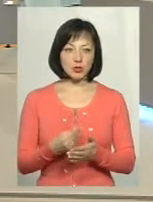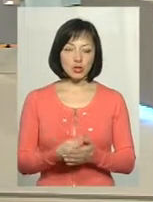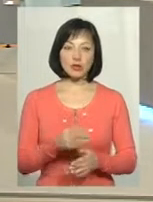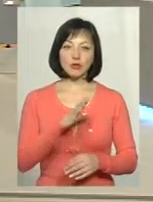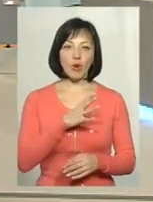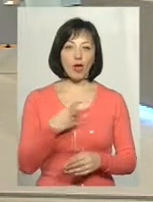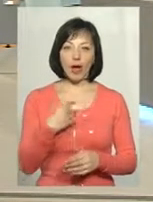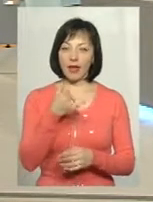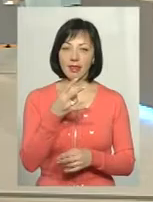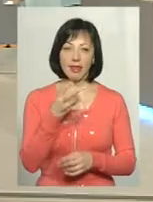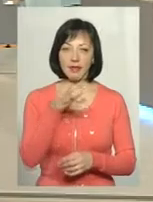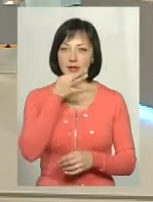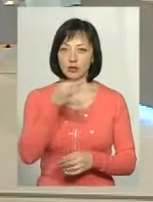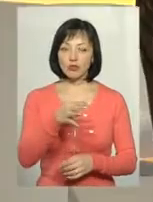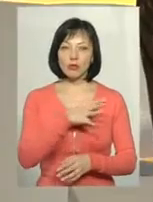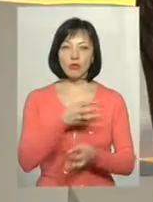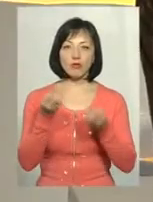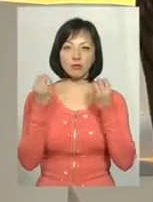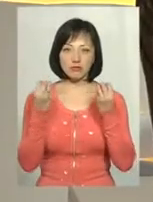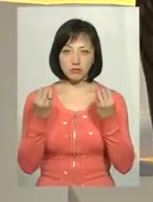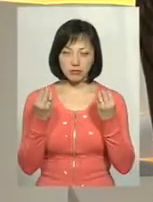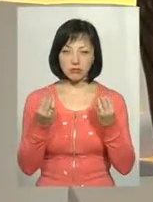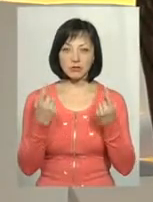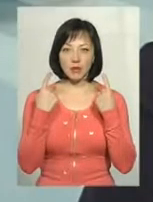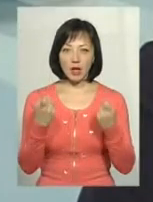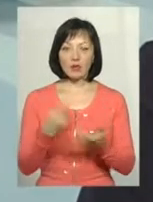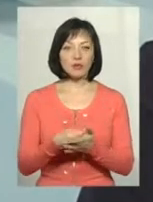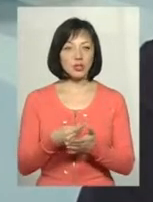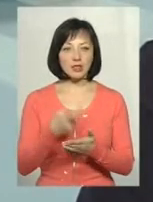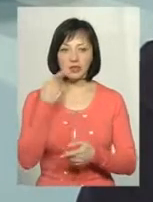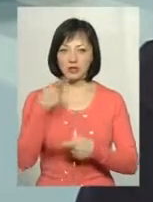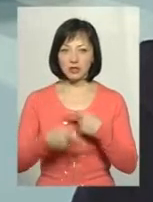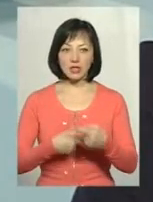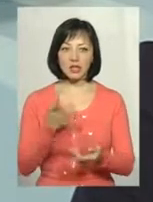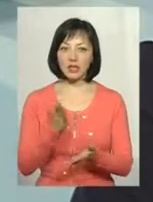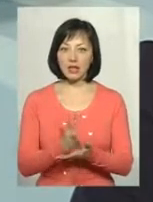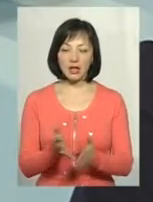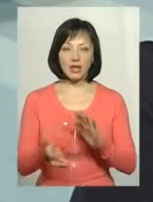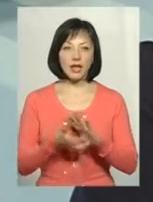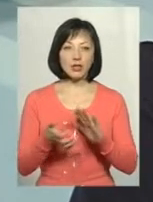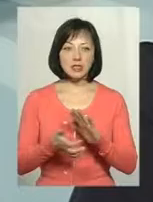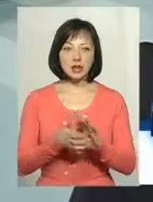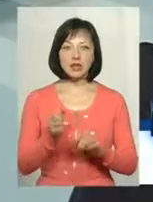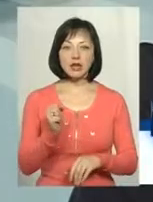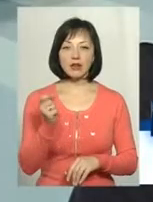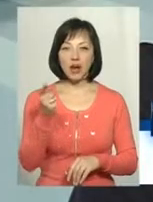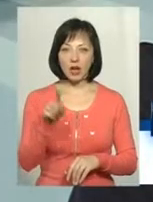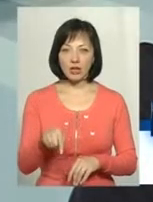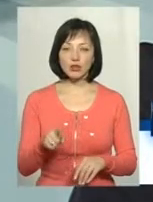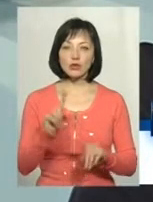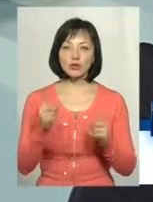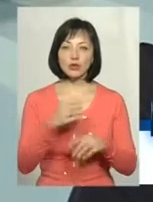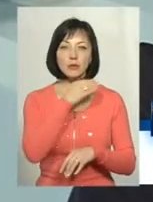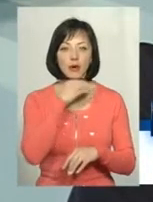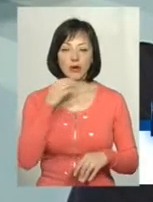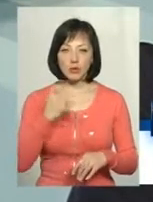не скажу, що він був дуже суттєво гарним, тому що бюджети завжди є недостатніми, адже набагато, дуже багато